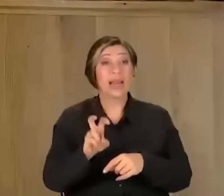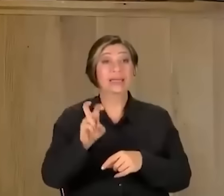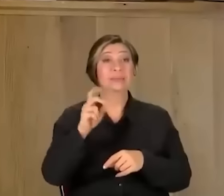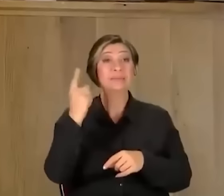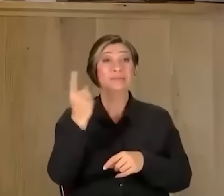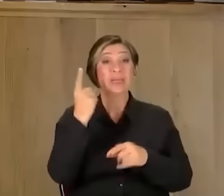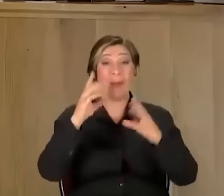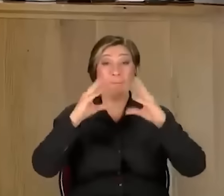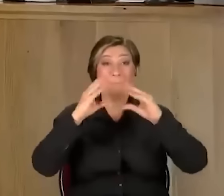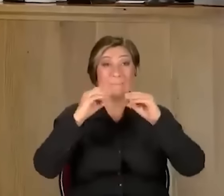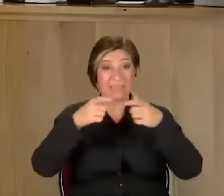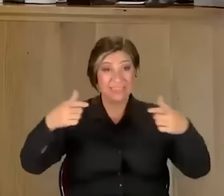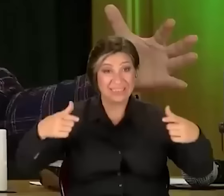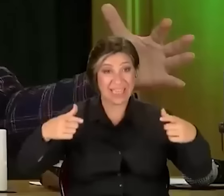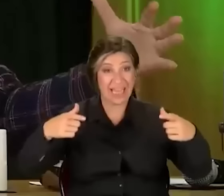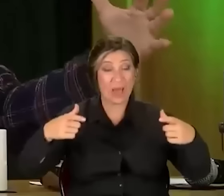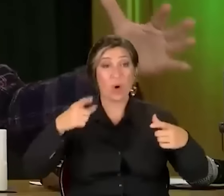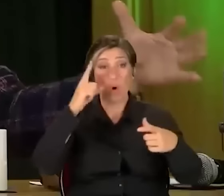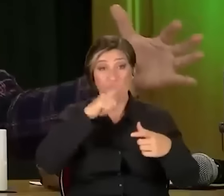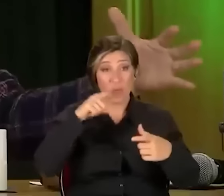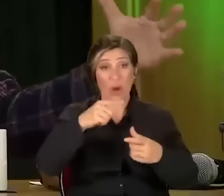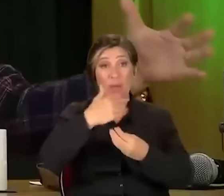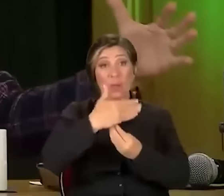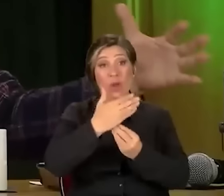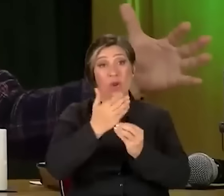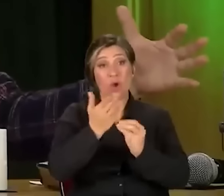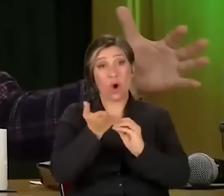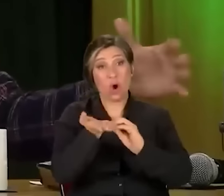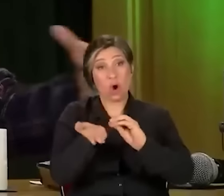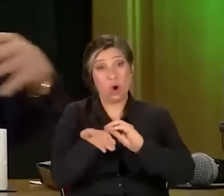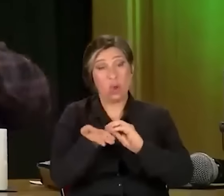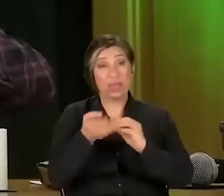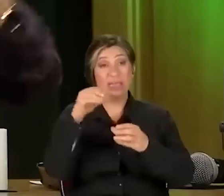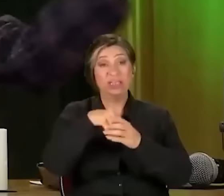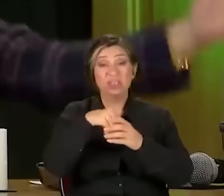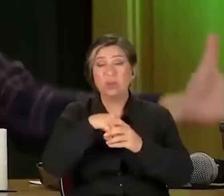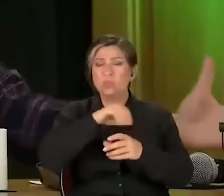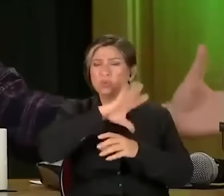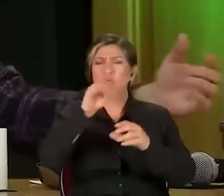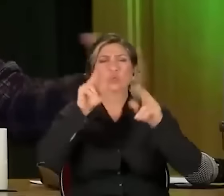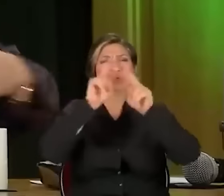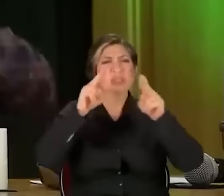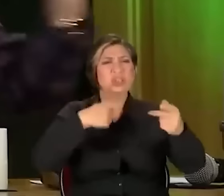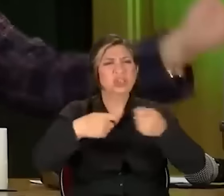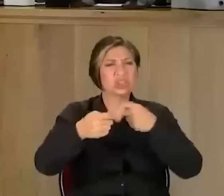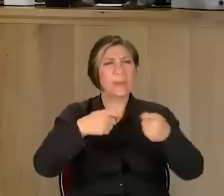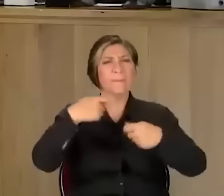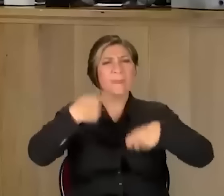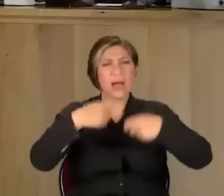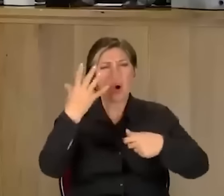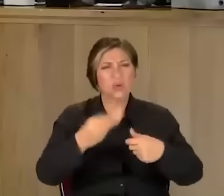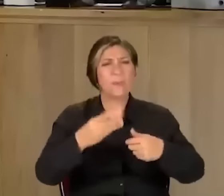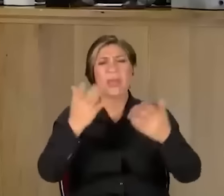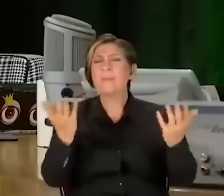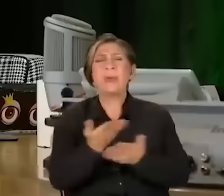bir pasta, ona göre belirliyor. Bir pasta, büyük bir pasta, içinde bütün uluslararası şirketlerin olduğu, bankaların